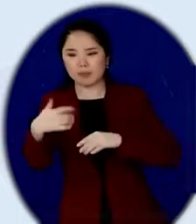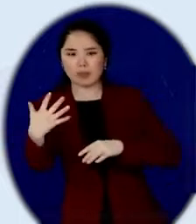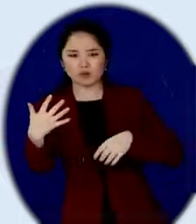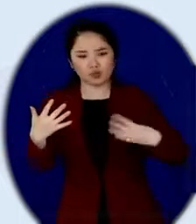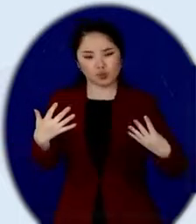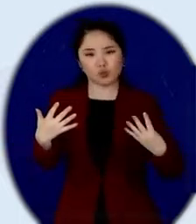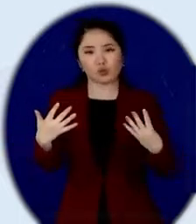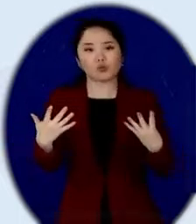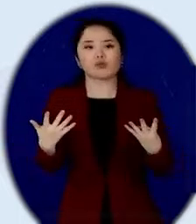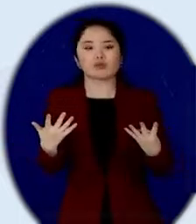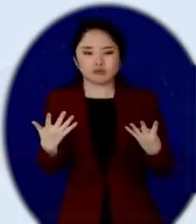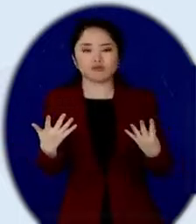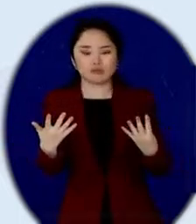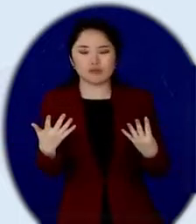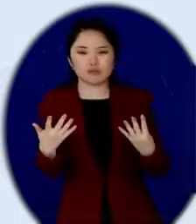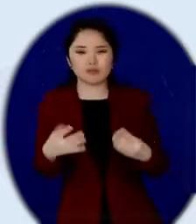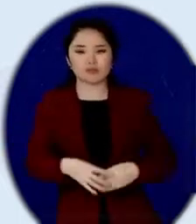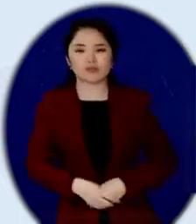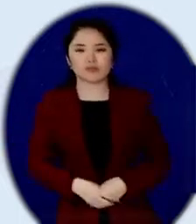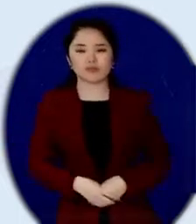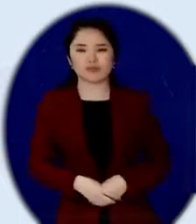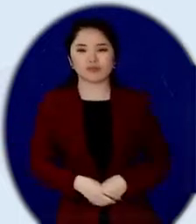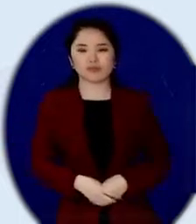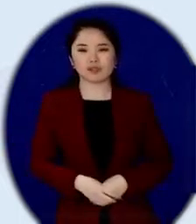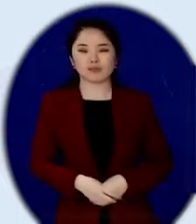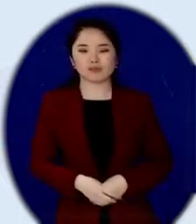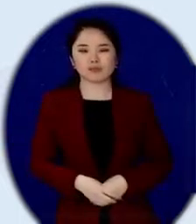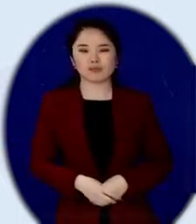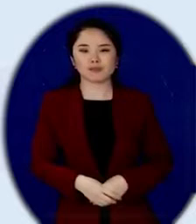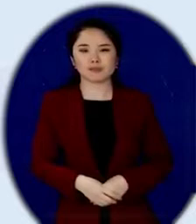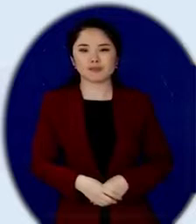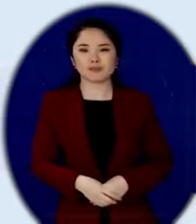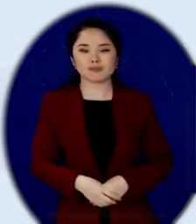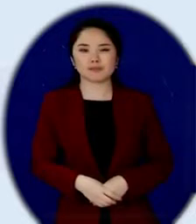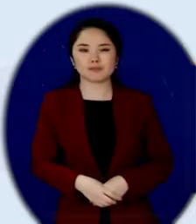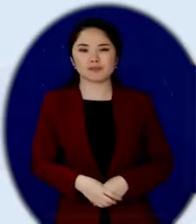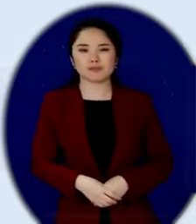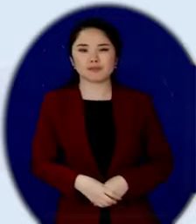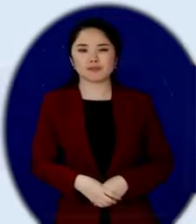савнд хийчихээр тав болоод эхний савтайгаа тэнцэхгүй болчиход байдаг.